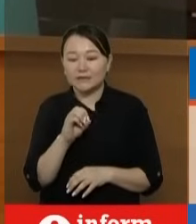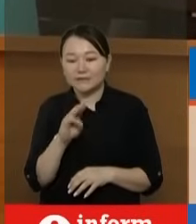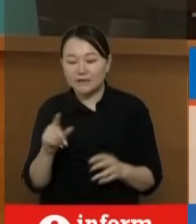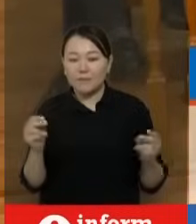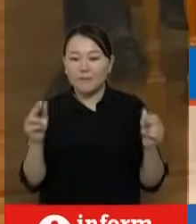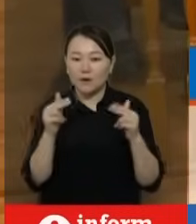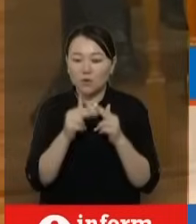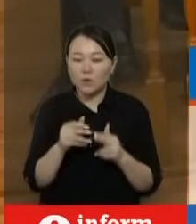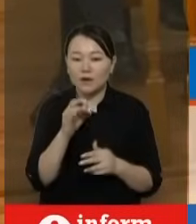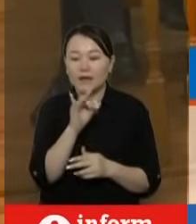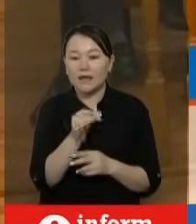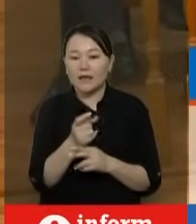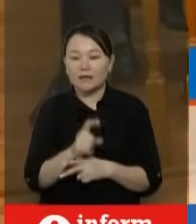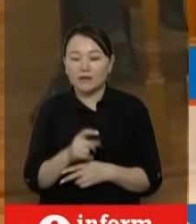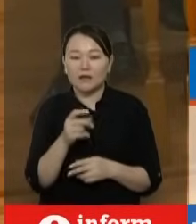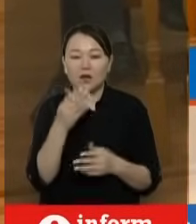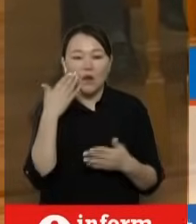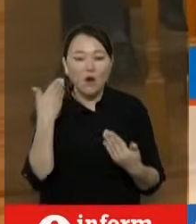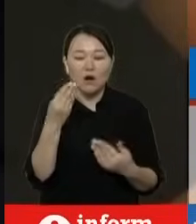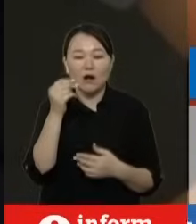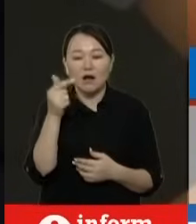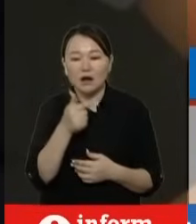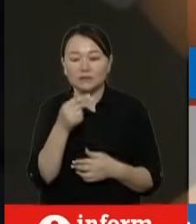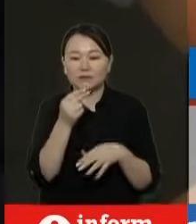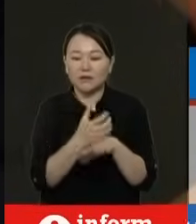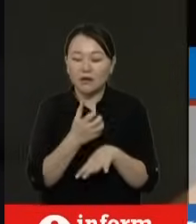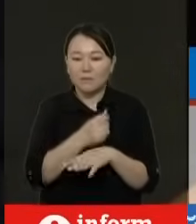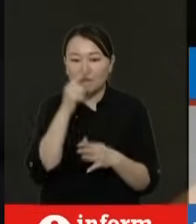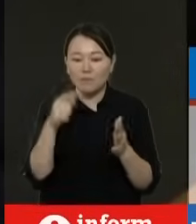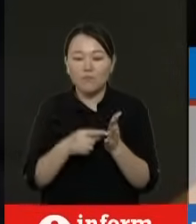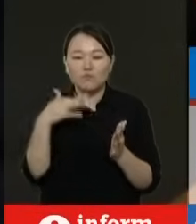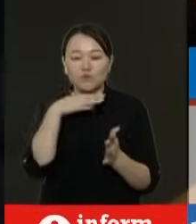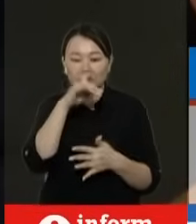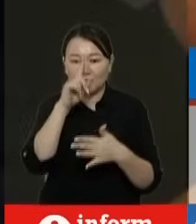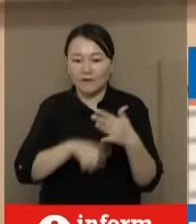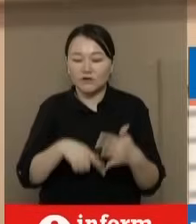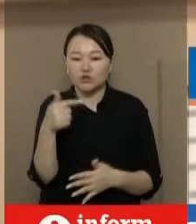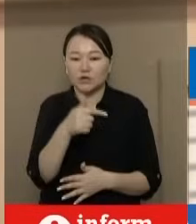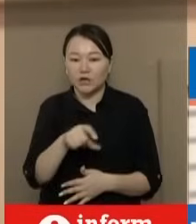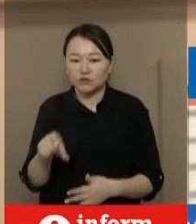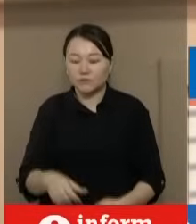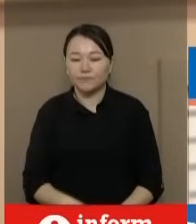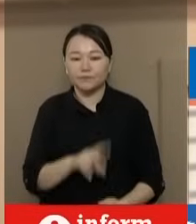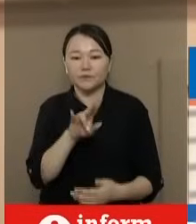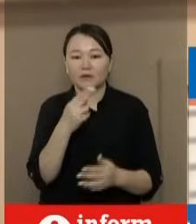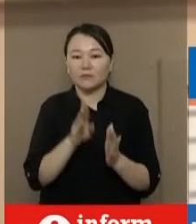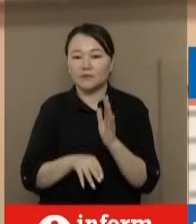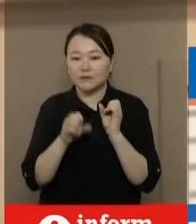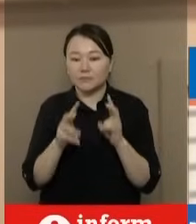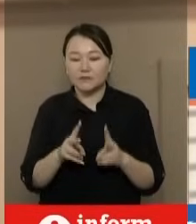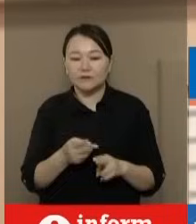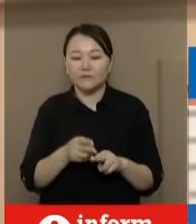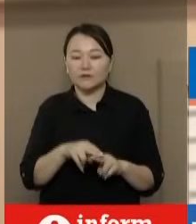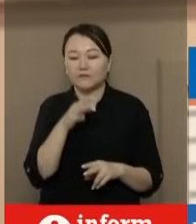электронную коммерцию. На обещание легкого гарантированного заработка попалось много доверчивых граждан. Национальной безопасности. В то время